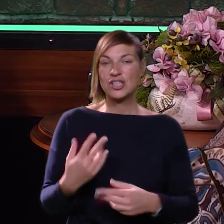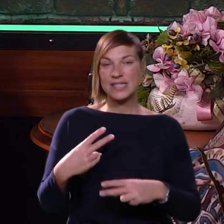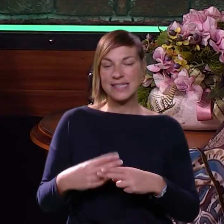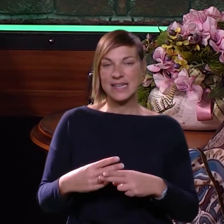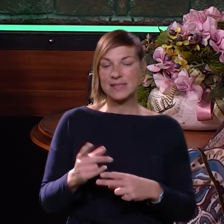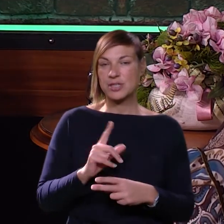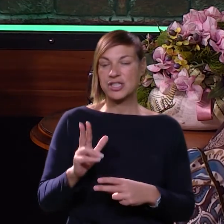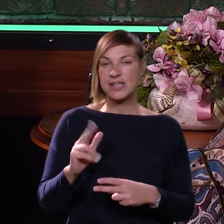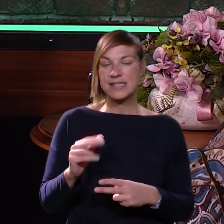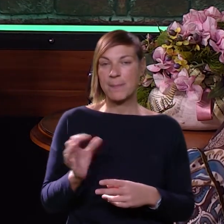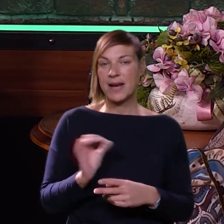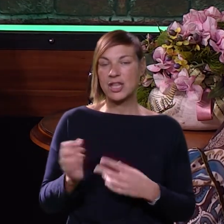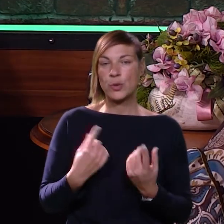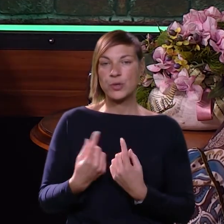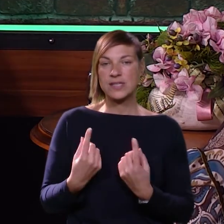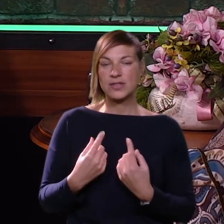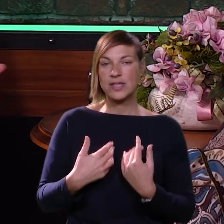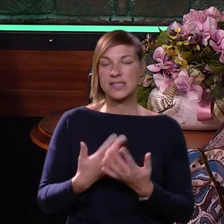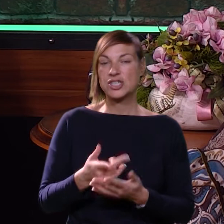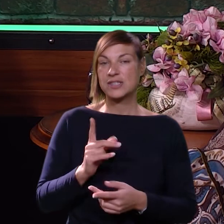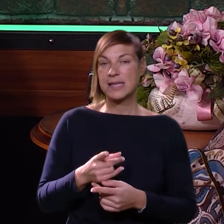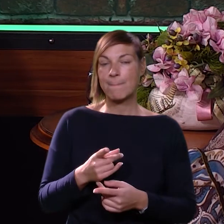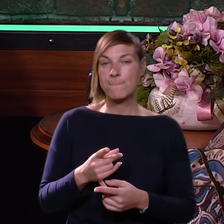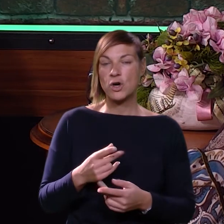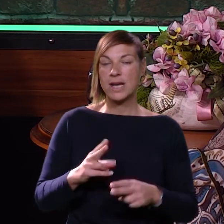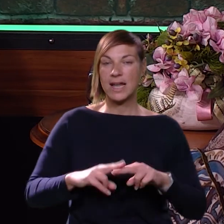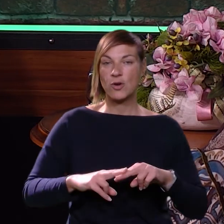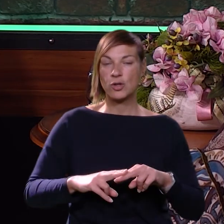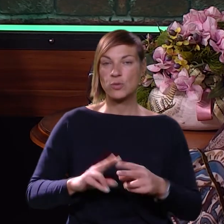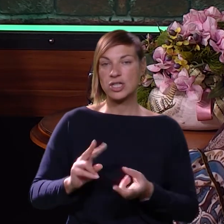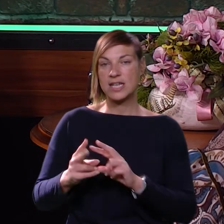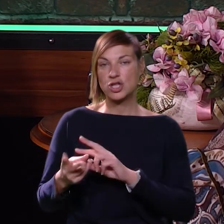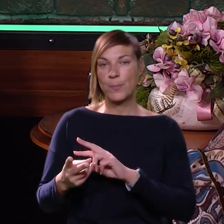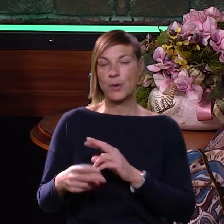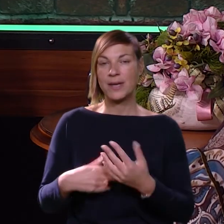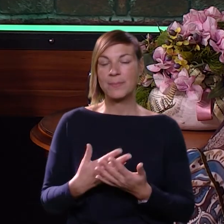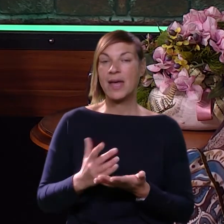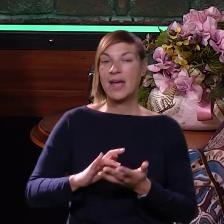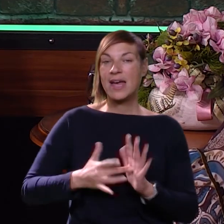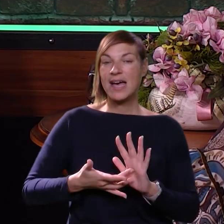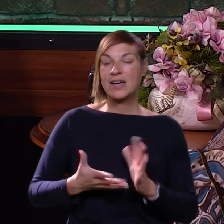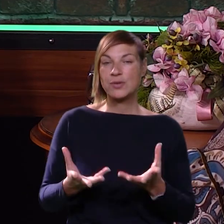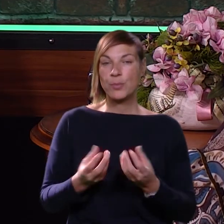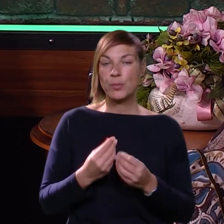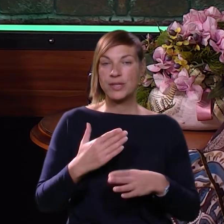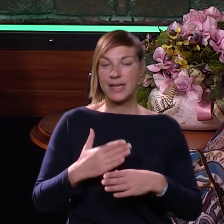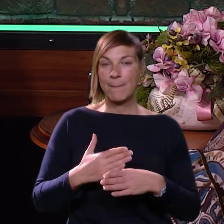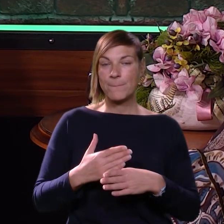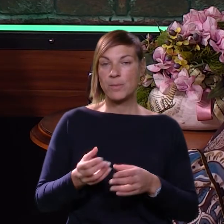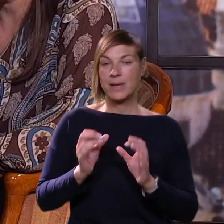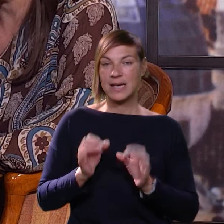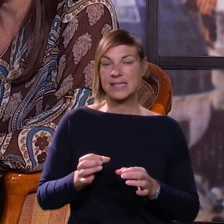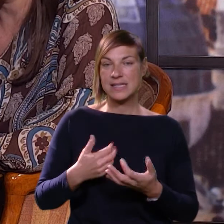sam se razbolila, što nisam imala dobru situaciju i što sam morala onda odlučiti da nešto promijenim. Ali u svemu tome puno ti je